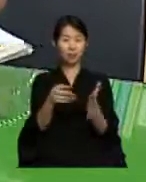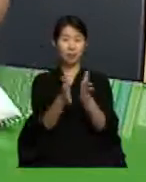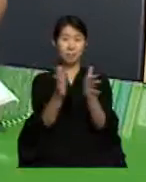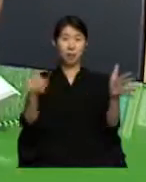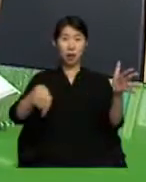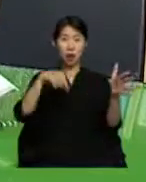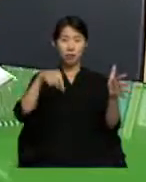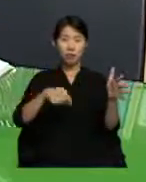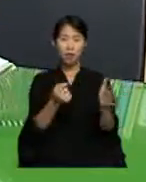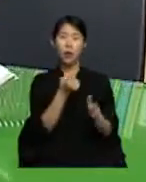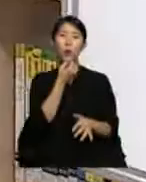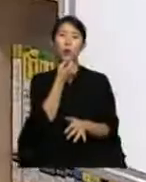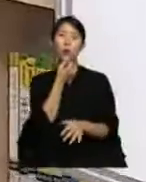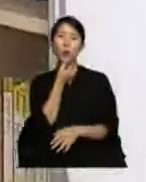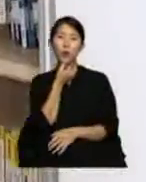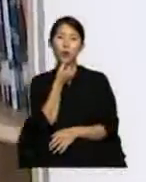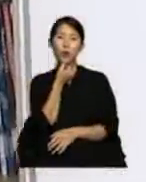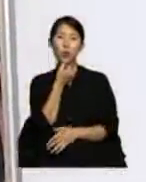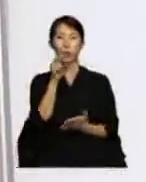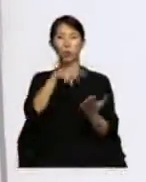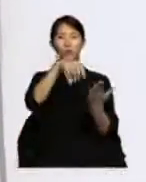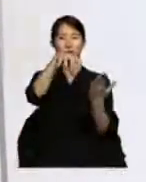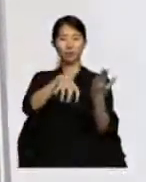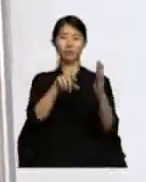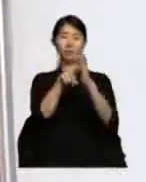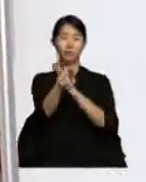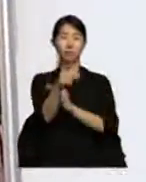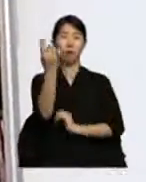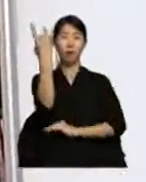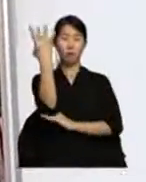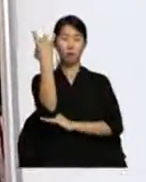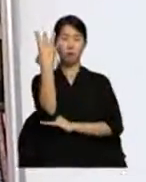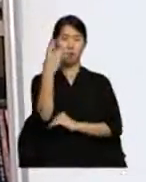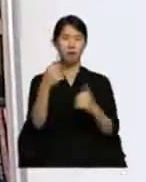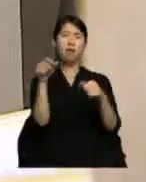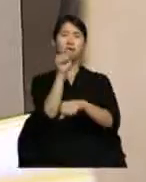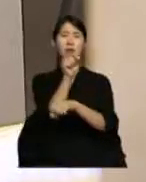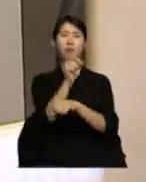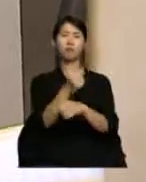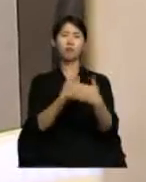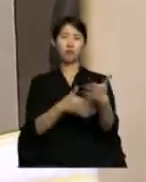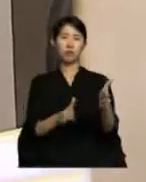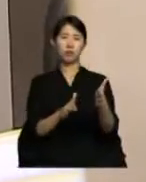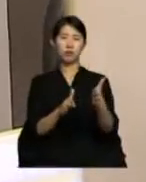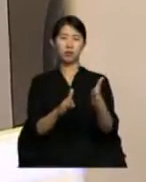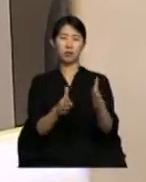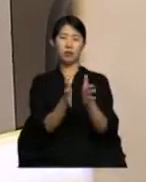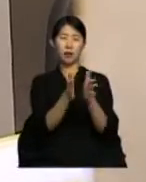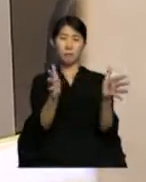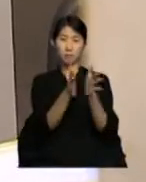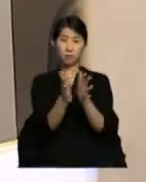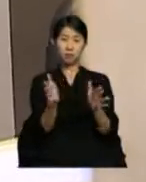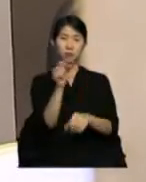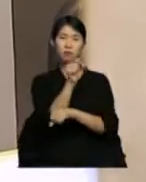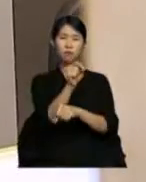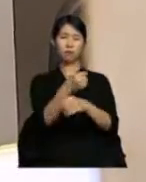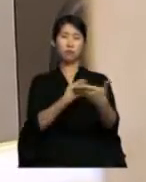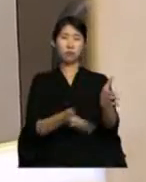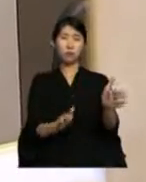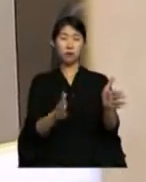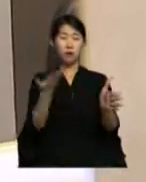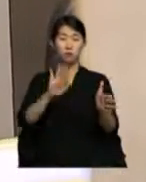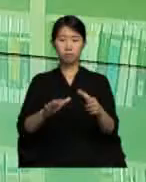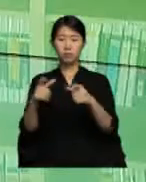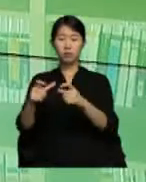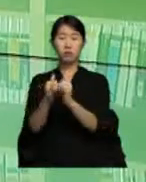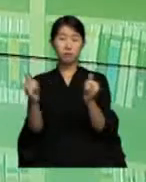작은 도서관을 찾았습니다. 본래는 입주자 대표회 사무실로 쓰이던 곳을 주민들을 위한 도서관으로